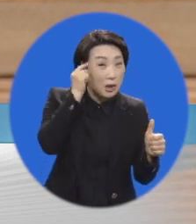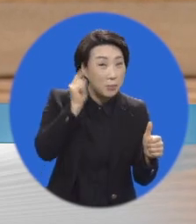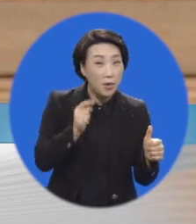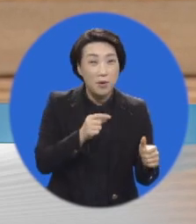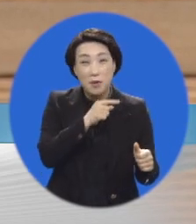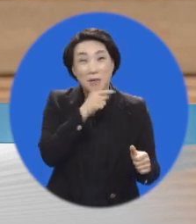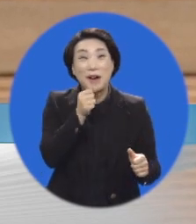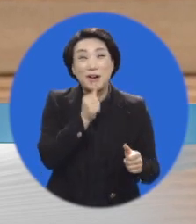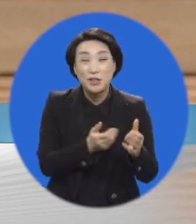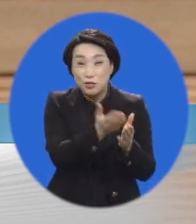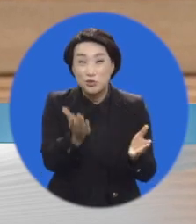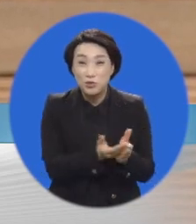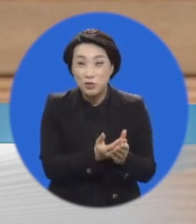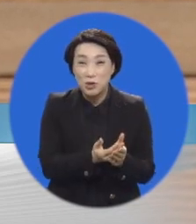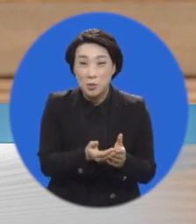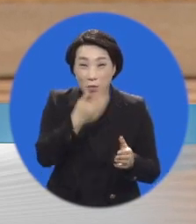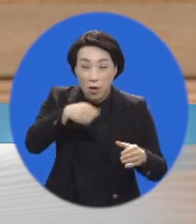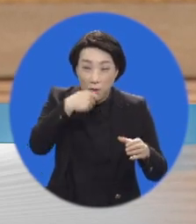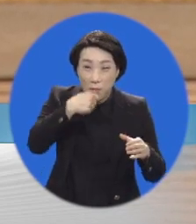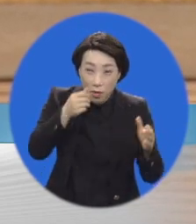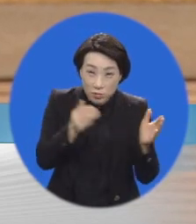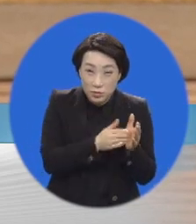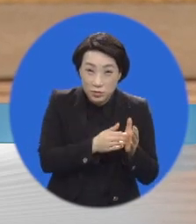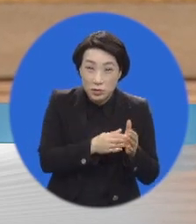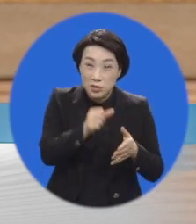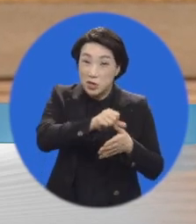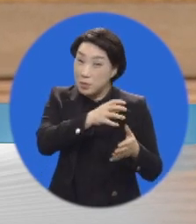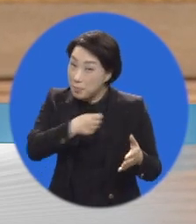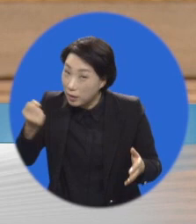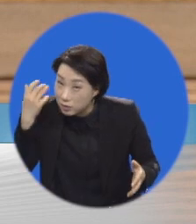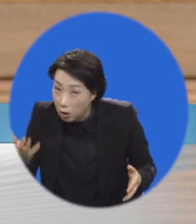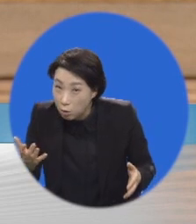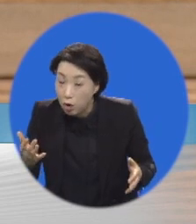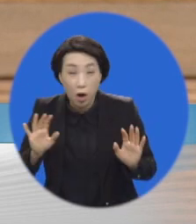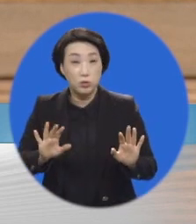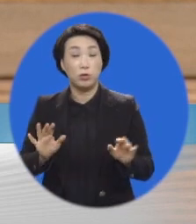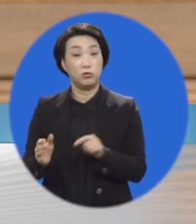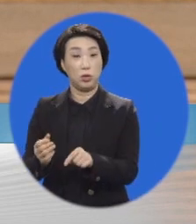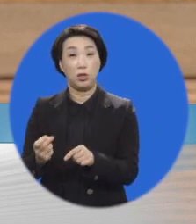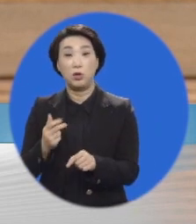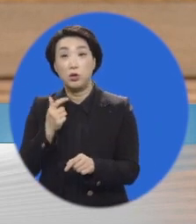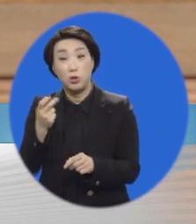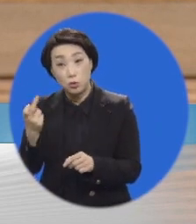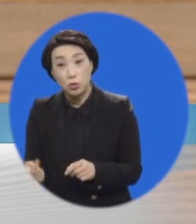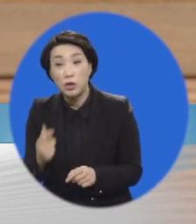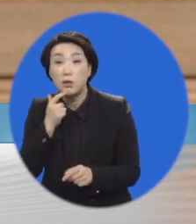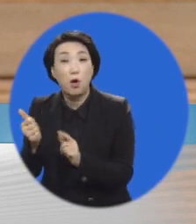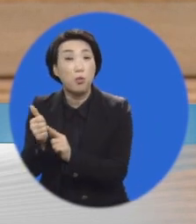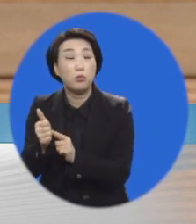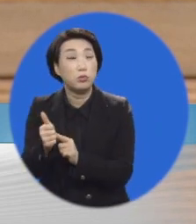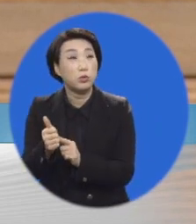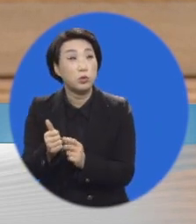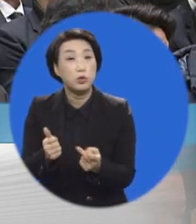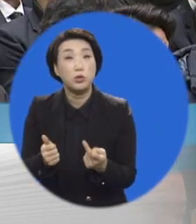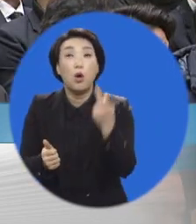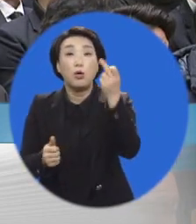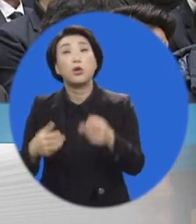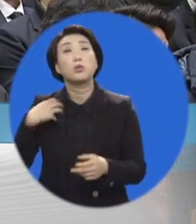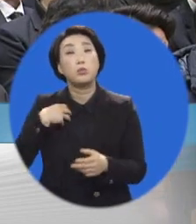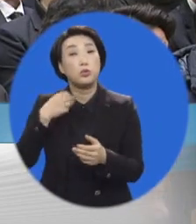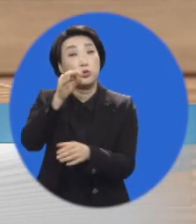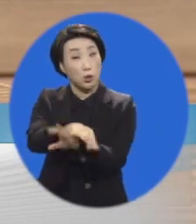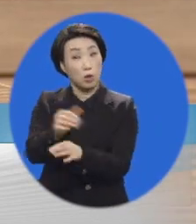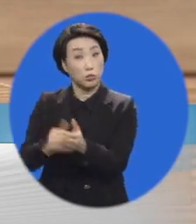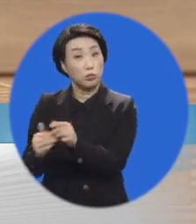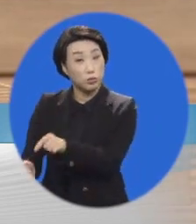장자 뺏기겠냐 했지만 야곱은 진짜 산 거야. 이게 심각한 거야 이게. 진짜 산 거라니까.